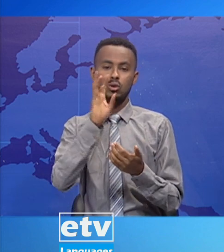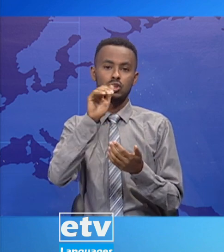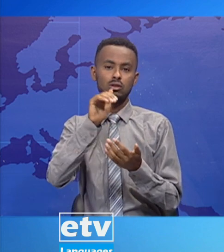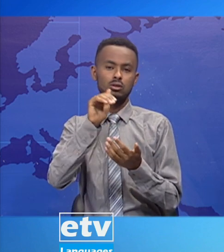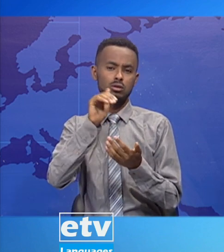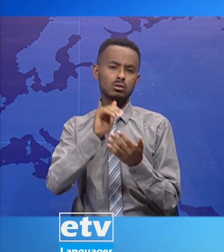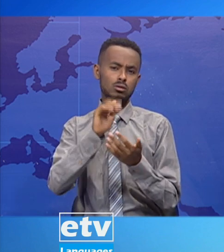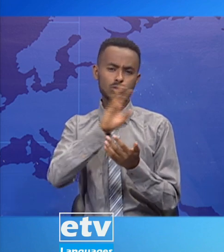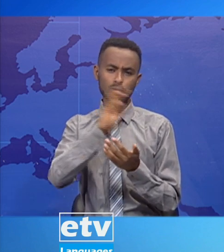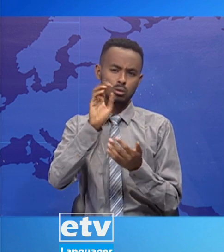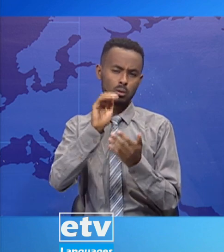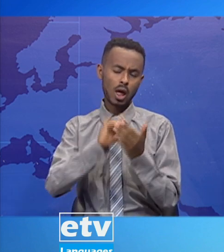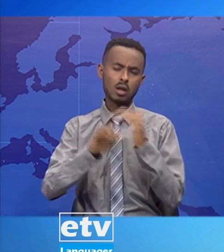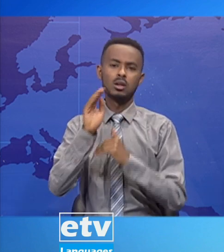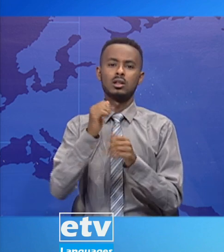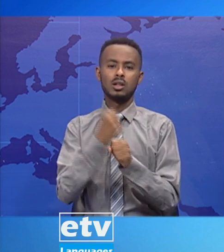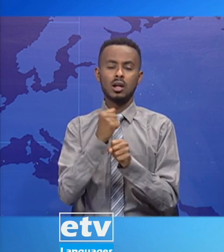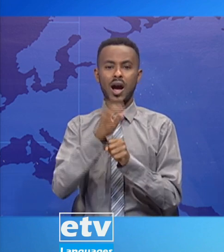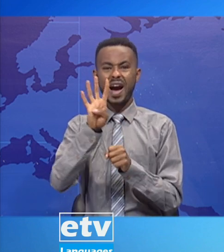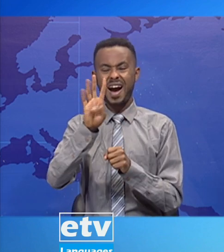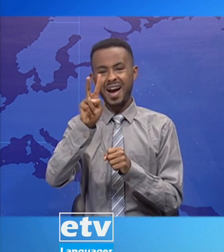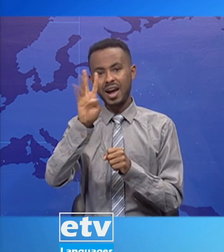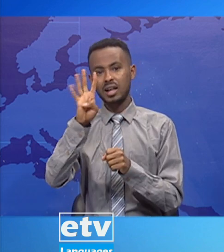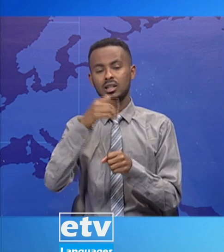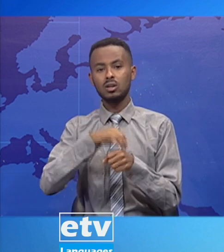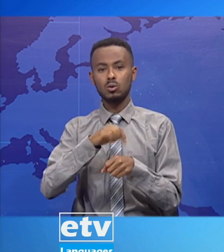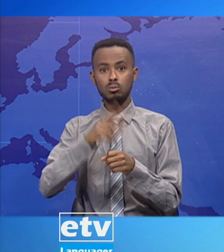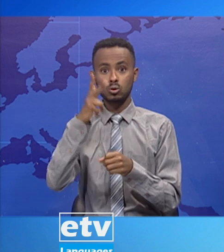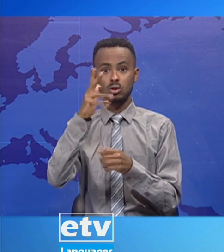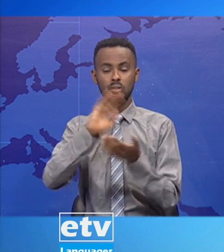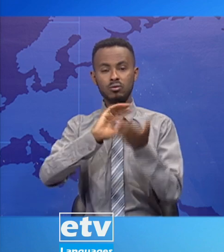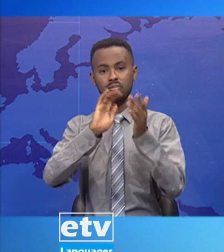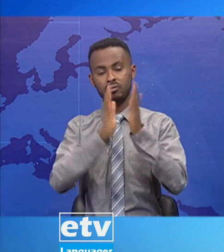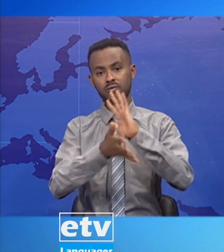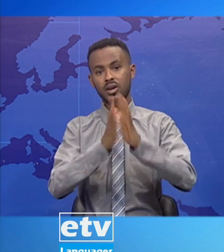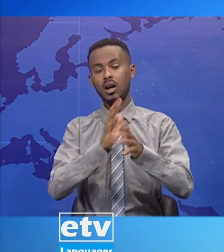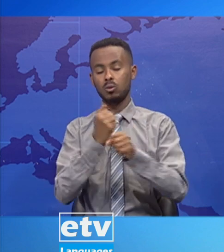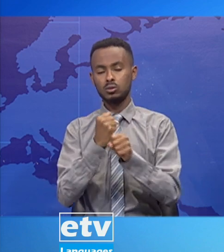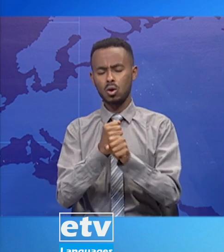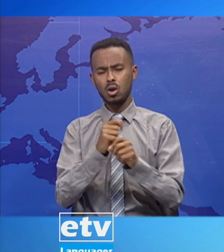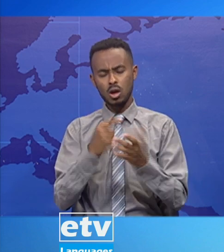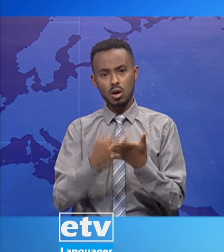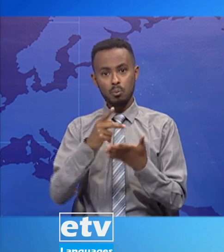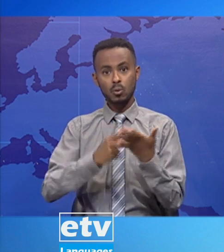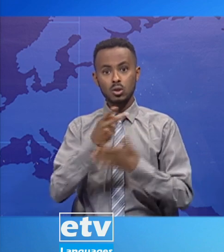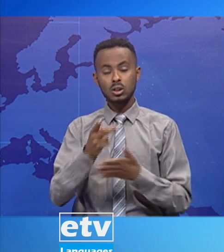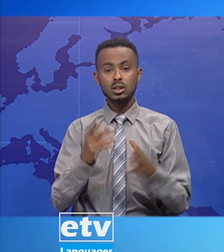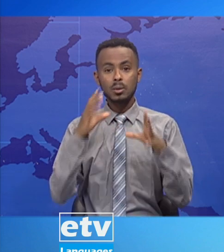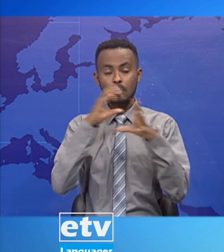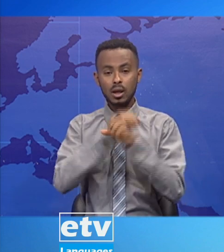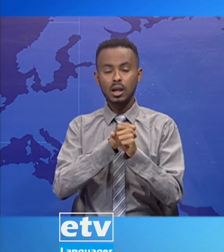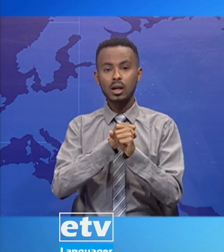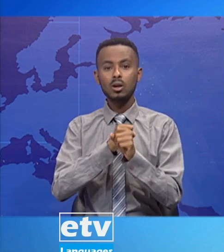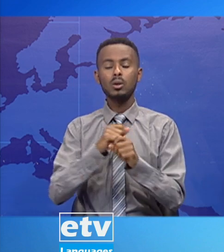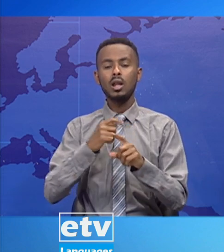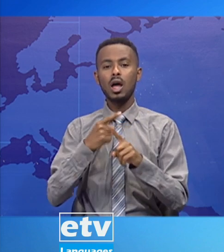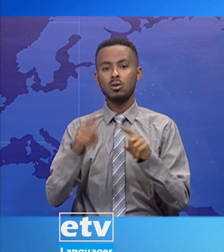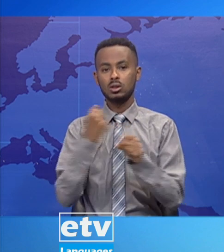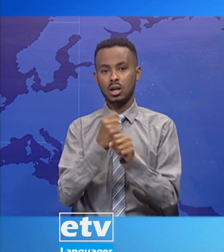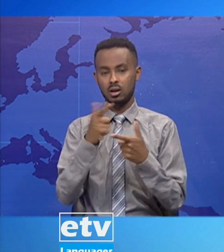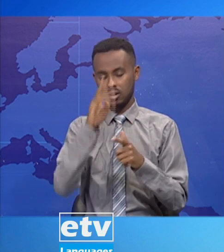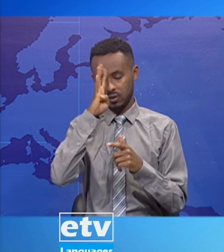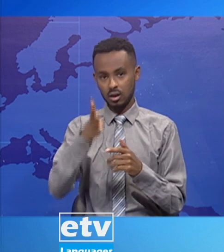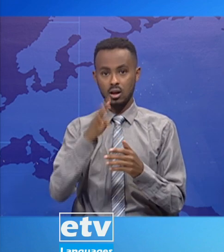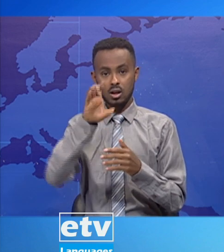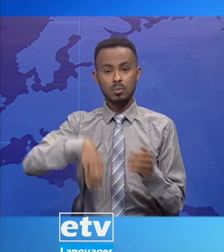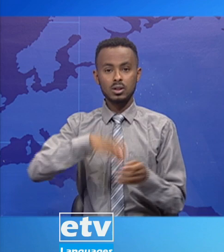እድል ተፈጥሯል። 24 ሰዓት ነው የሚሰራው፣ በሶስት ሽፍት ነው የሚሰራው። ኢቭን ይሄ ፕሮጀክት ደግሞ ሲመረቅ የተለያየ የስራ እድል ይፈጥራል ማለት ነው።